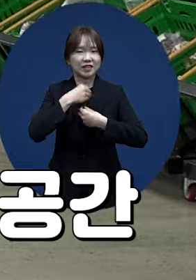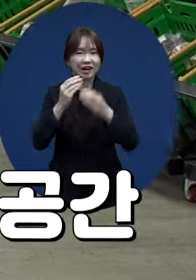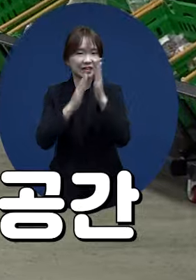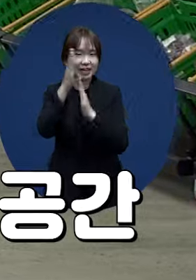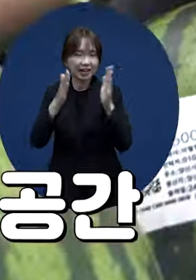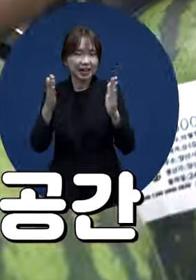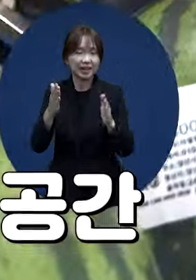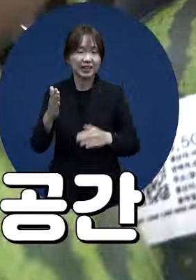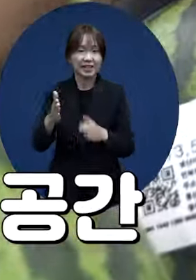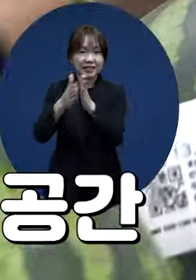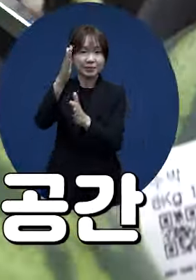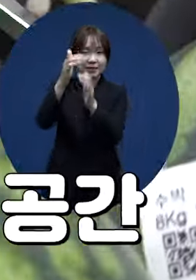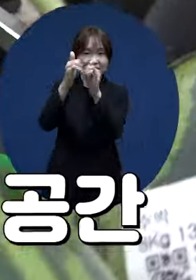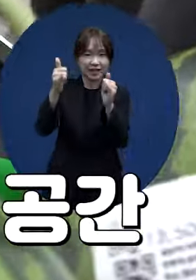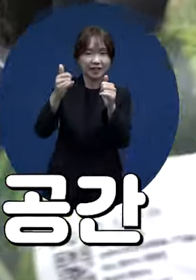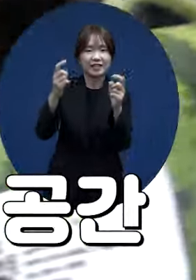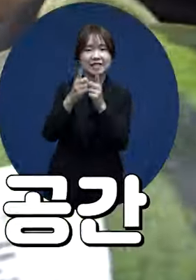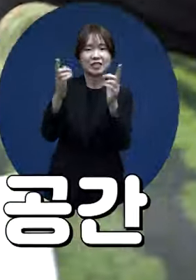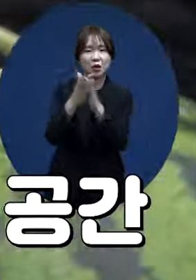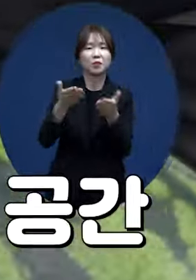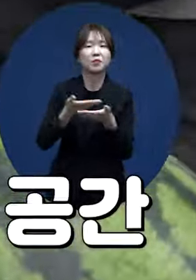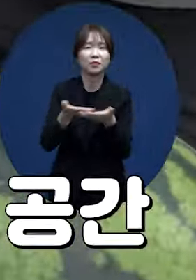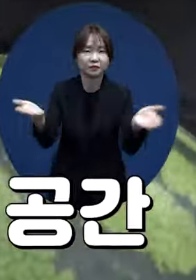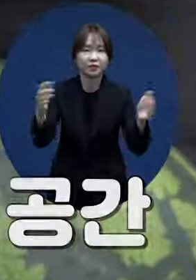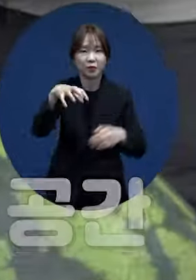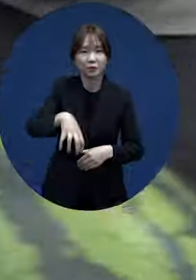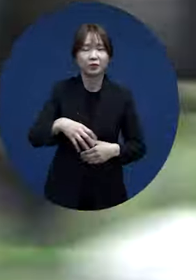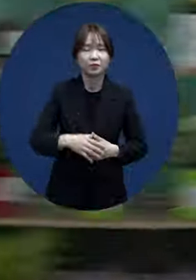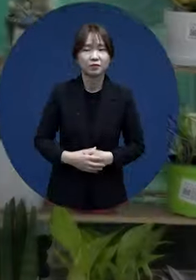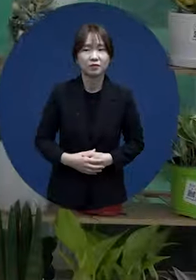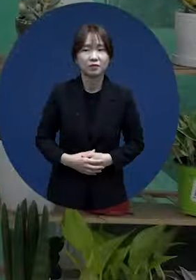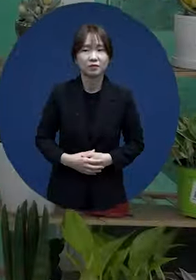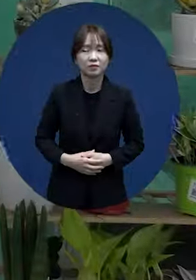농산물을 시민들에게 직접 공급하는 공간입니다.